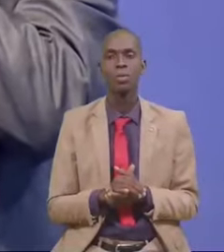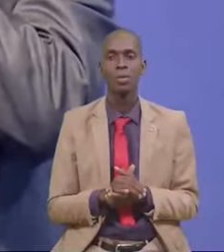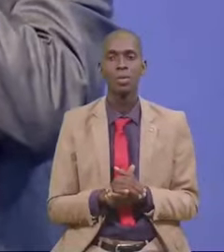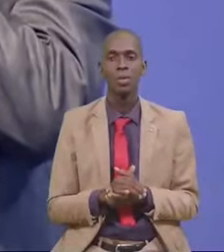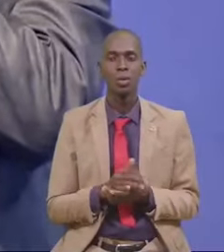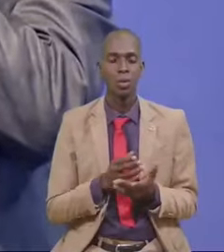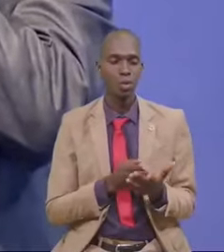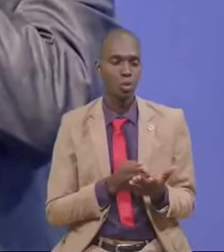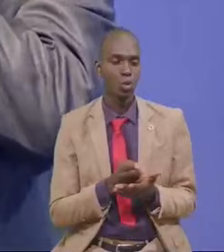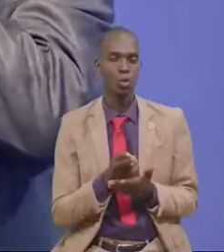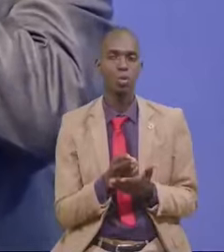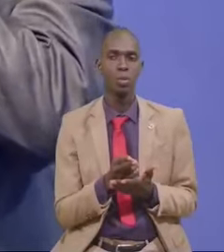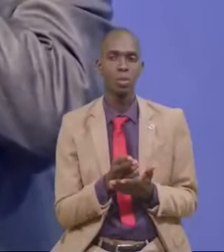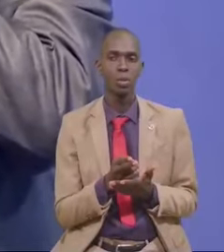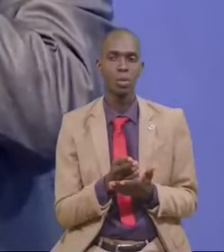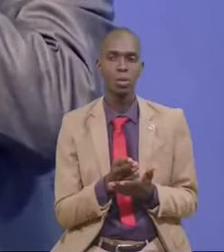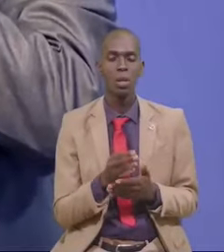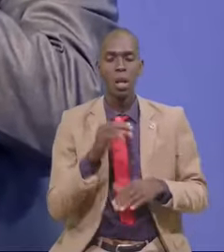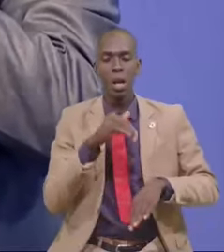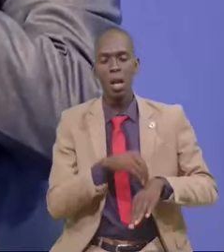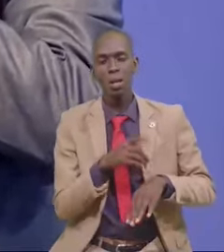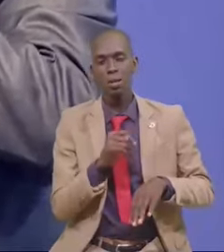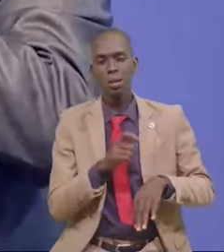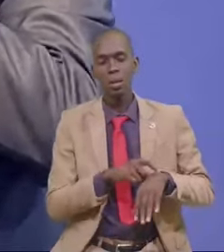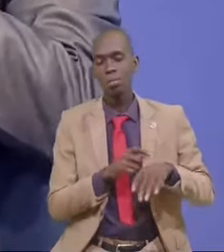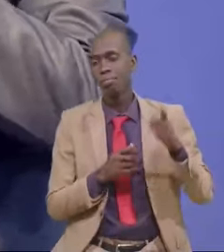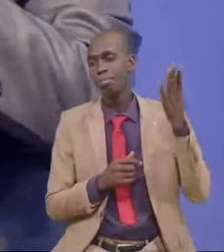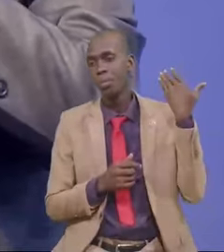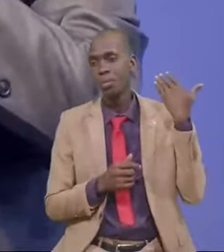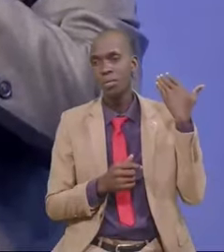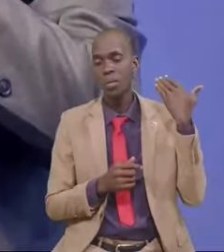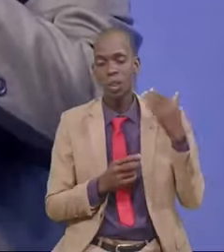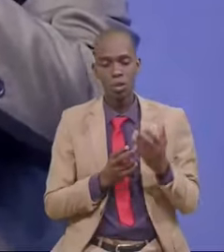La vérité en son temps. La vérité aujourd'hui.